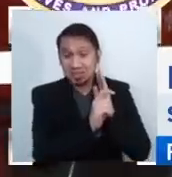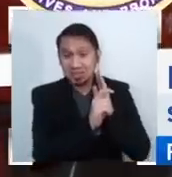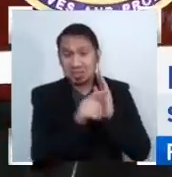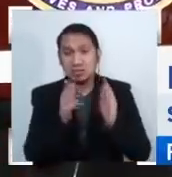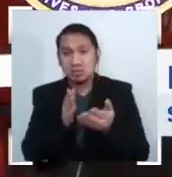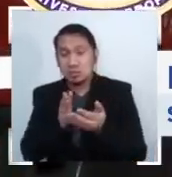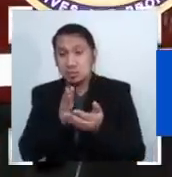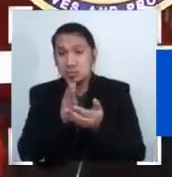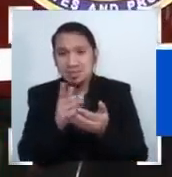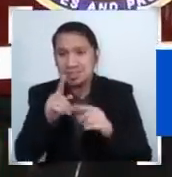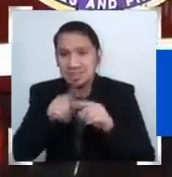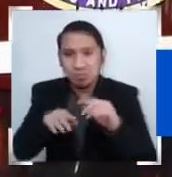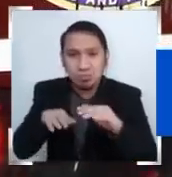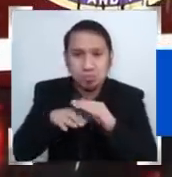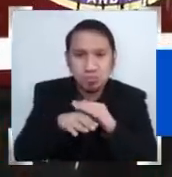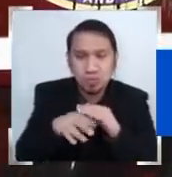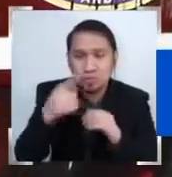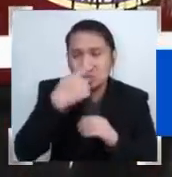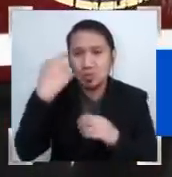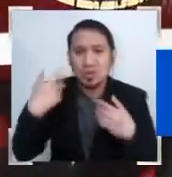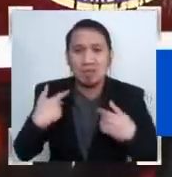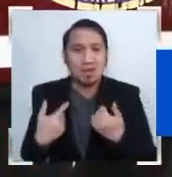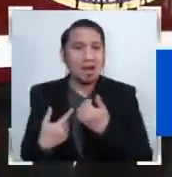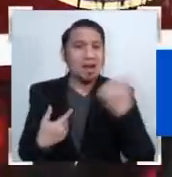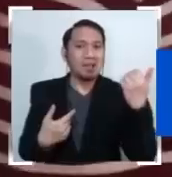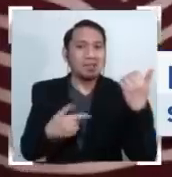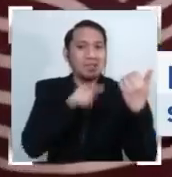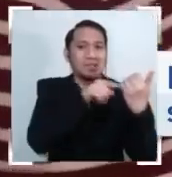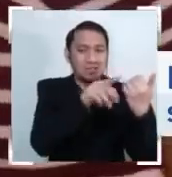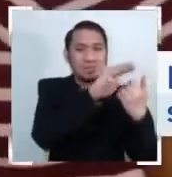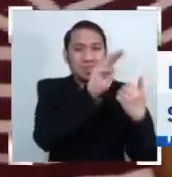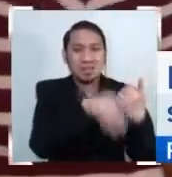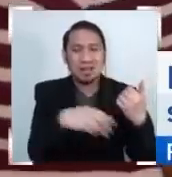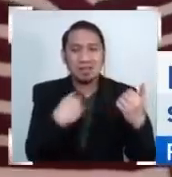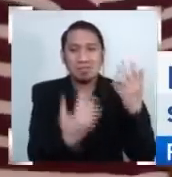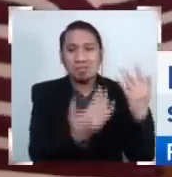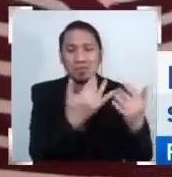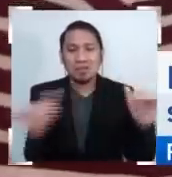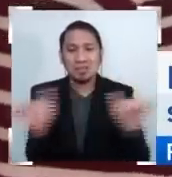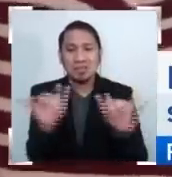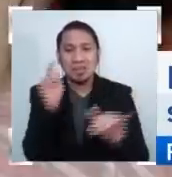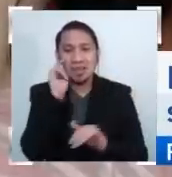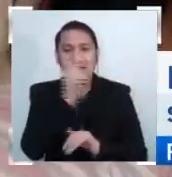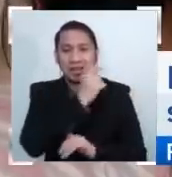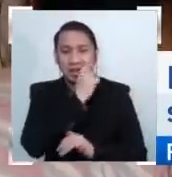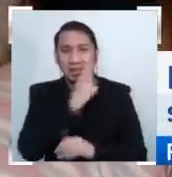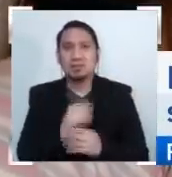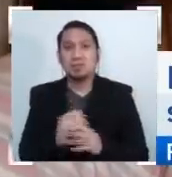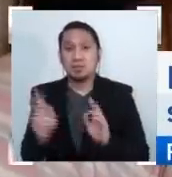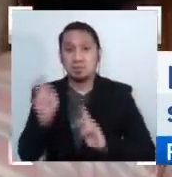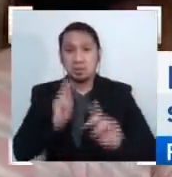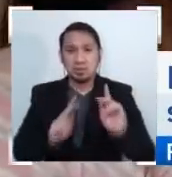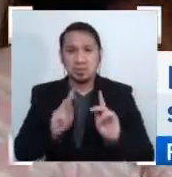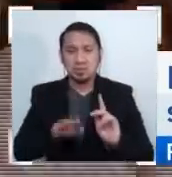hindi na po nakarespond dito dahil may kasabay po siyang sunog doon sa may Manila. Nanlulumo ang mga residente dahil